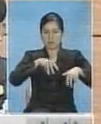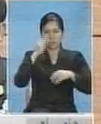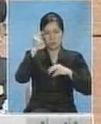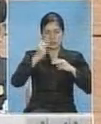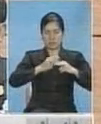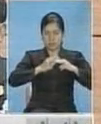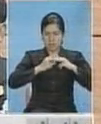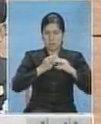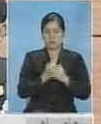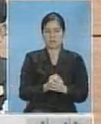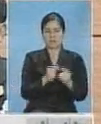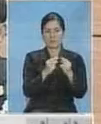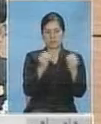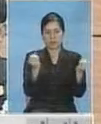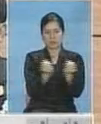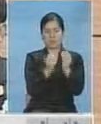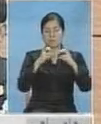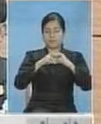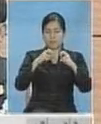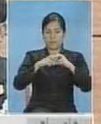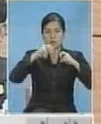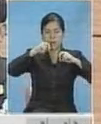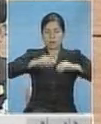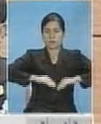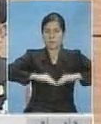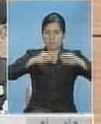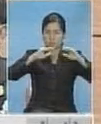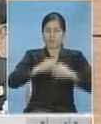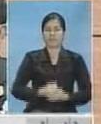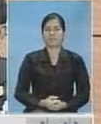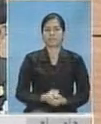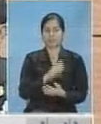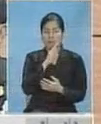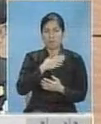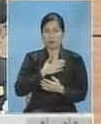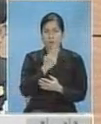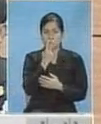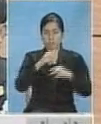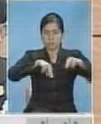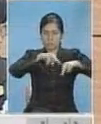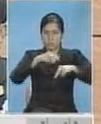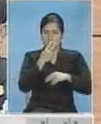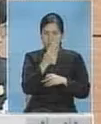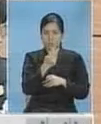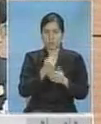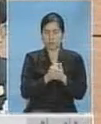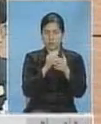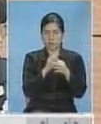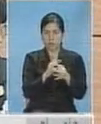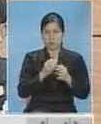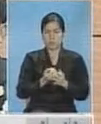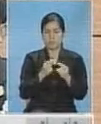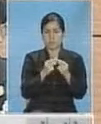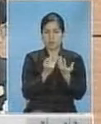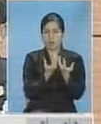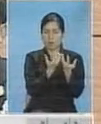เป็นเรื่องที่ได้รับผลกระทบจากปัญหาน้ำท่วมแต่ว่าถ้าเราไปสำรวจในเรื่องของราคาพืชผลทางด้านการเกษ